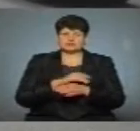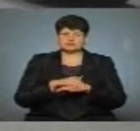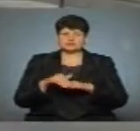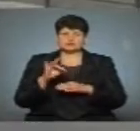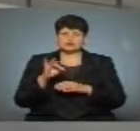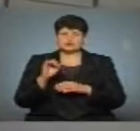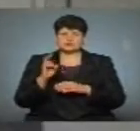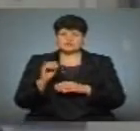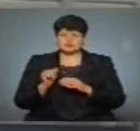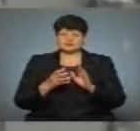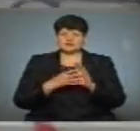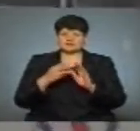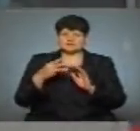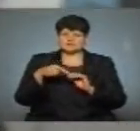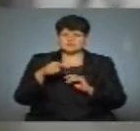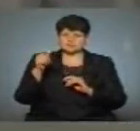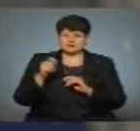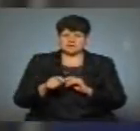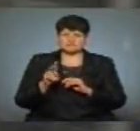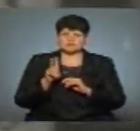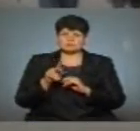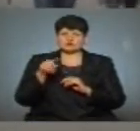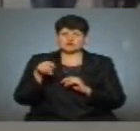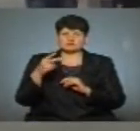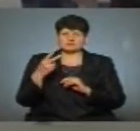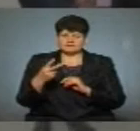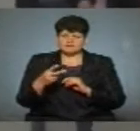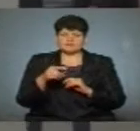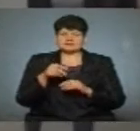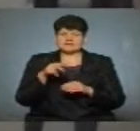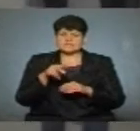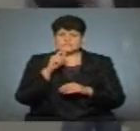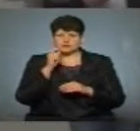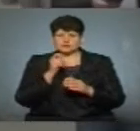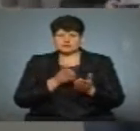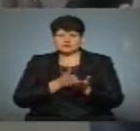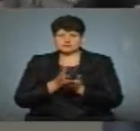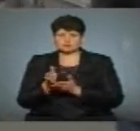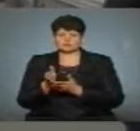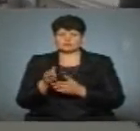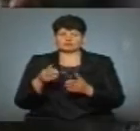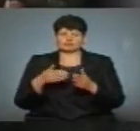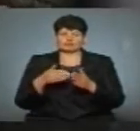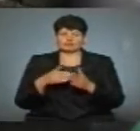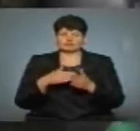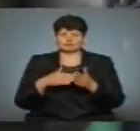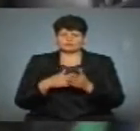О 9:30 сюди приїхав тролейбус номер 2. Його маршрут – з вулиці Лесі Українки до вулиці Тролейбусна.